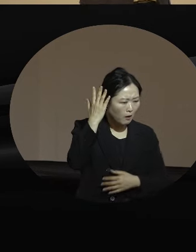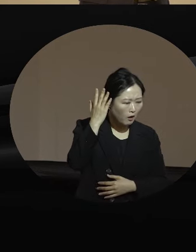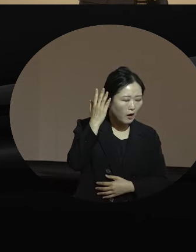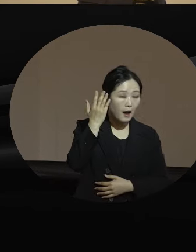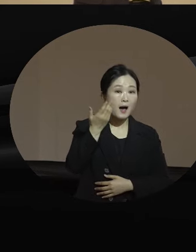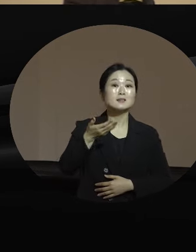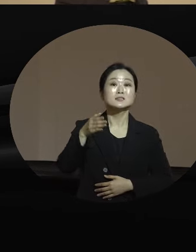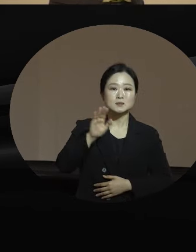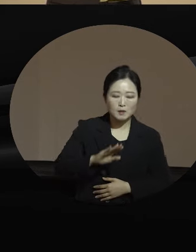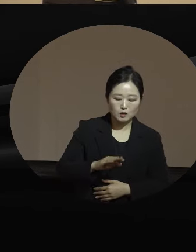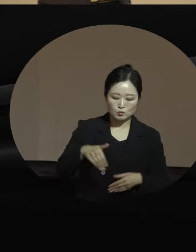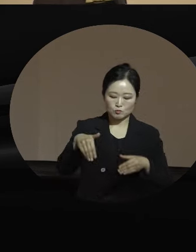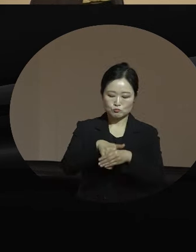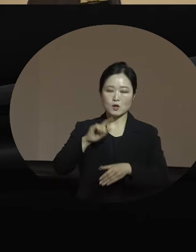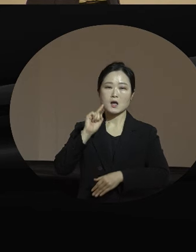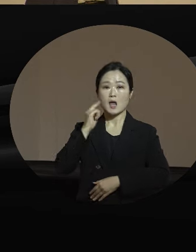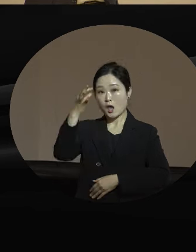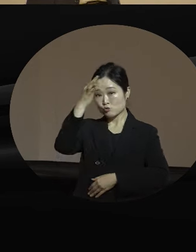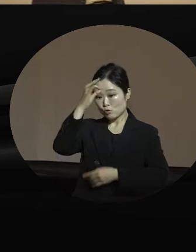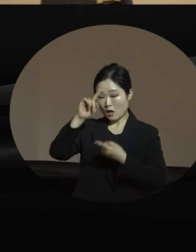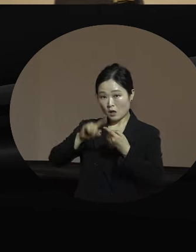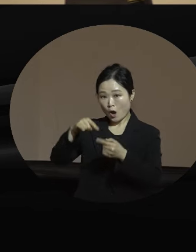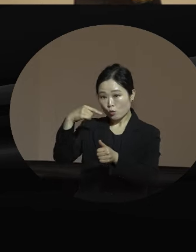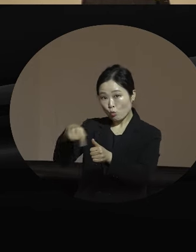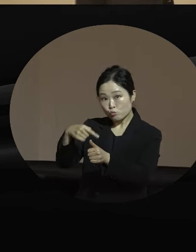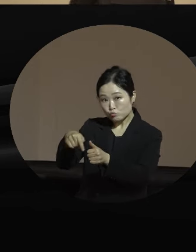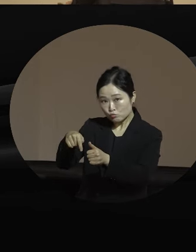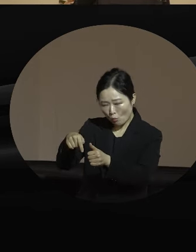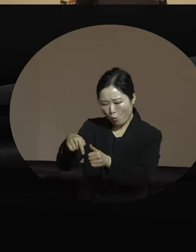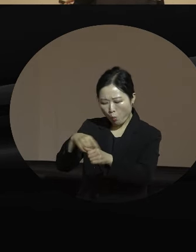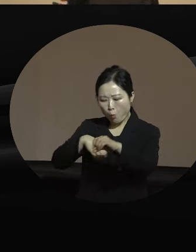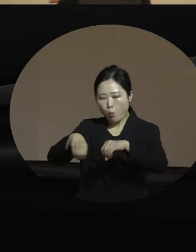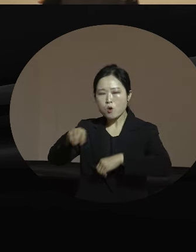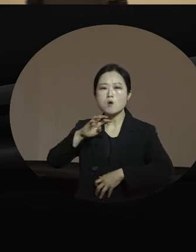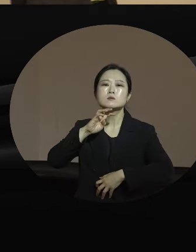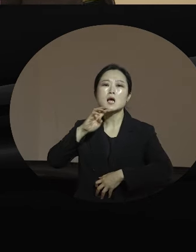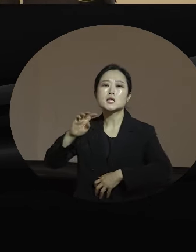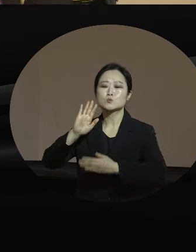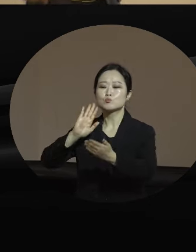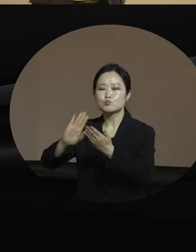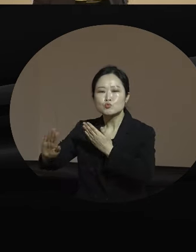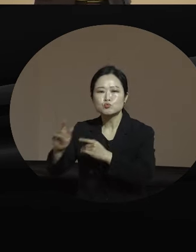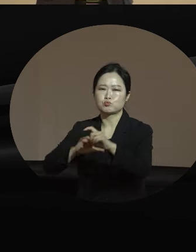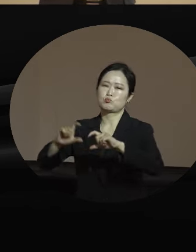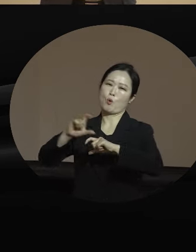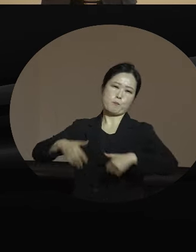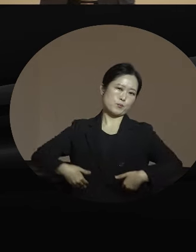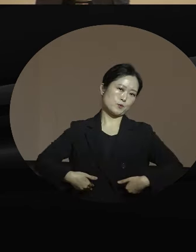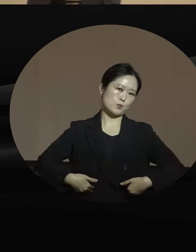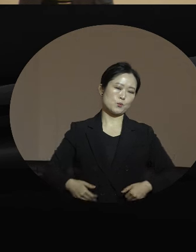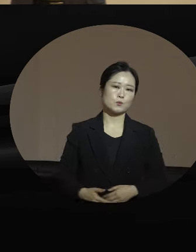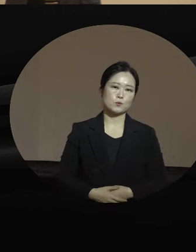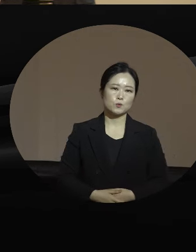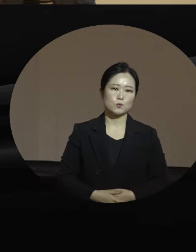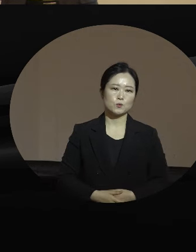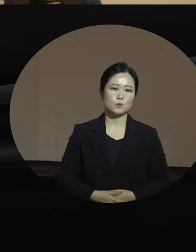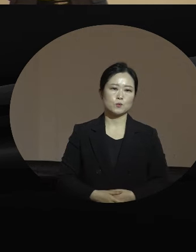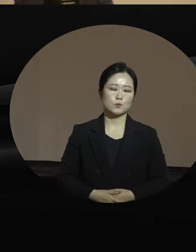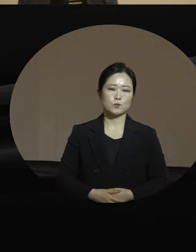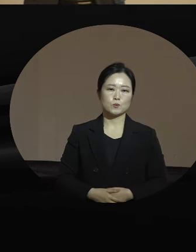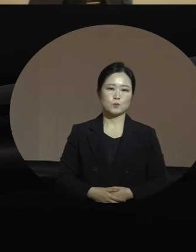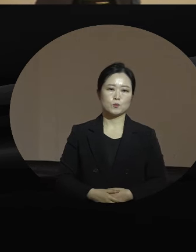문화 예술 교육들은 저는 오히려 40대 이후에 훨씬 많이 필요하다고 생각돼요. 아, 대학을 이제는 하나로